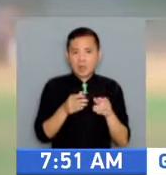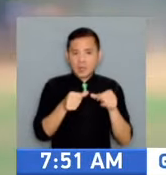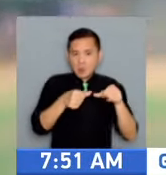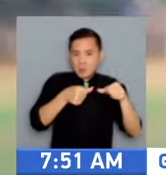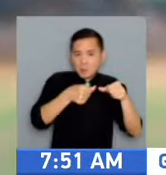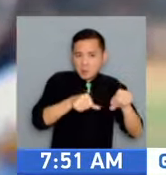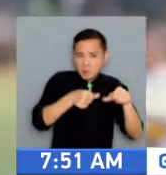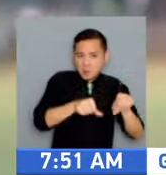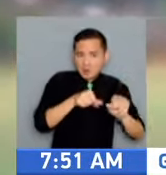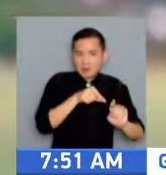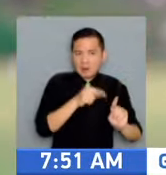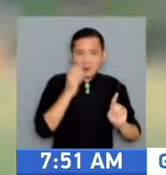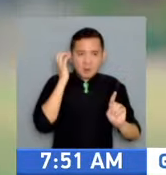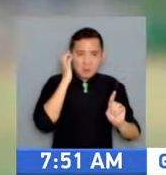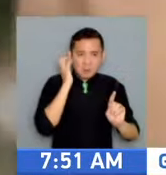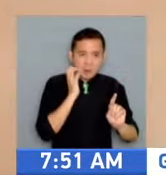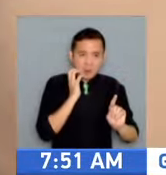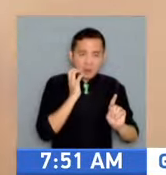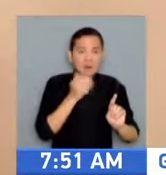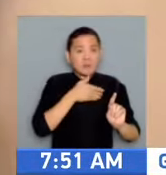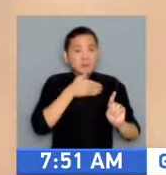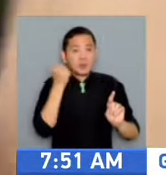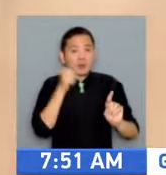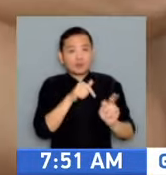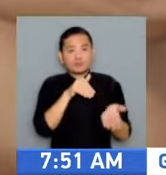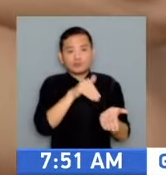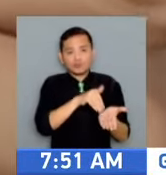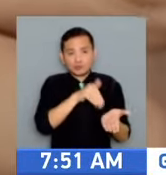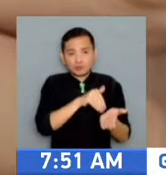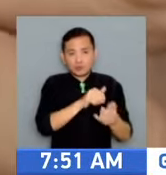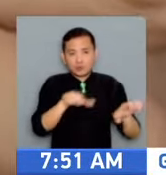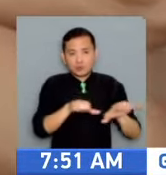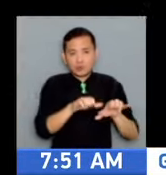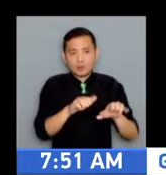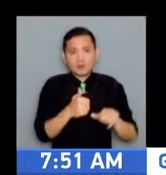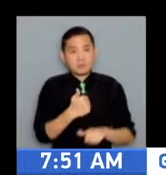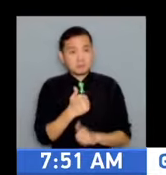maaari ipaubaya ito sa mga doktor at huwag ito basta-basang kalikutin.